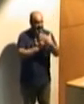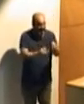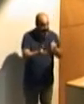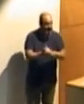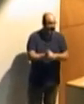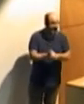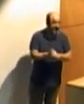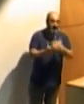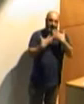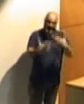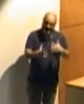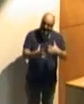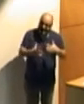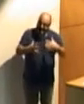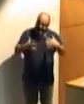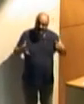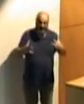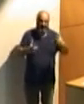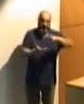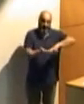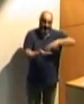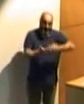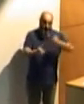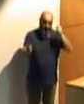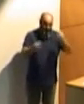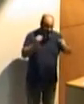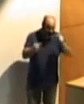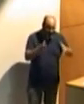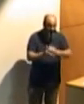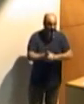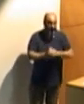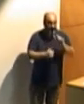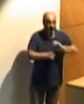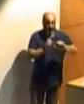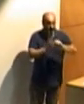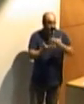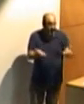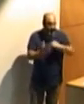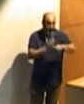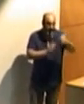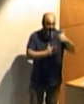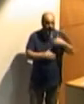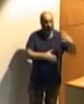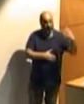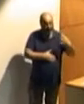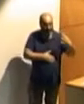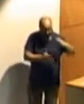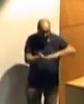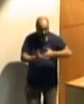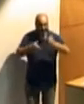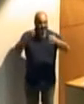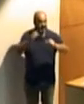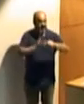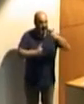merci énormément pour cette traduction en langue des signes et je dois avouer que c'est la première fois qu'une de mes conférences et traduites ainsi